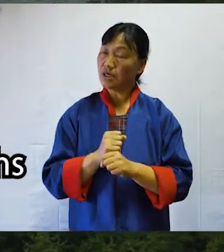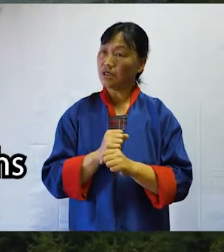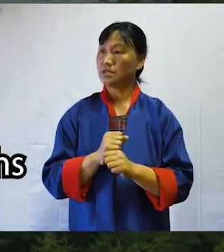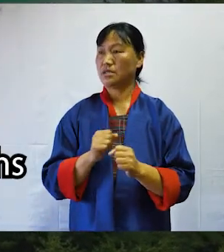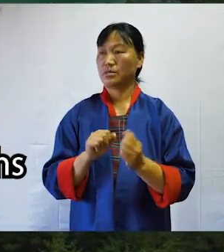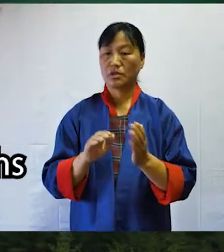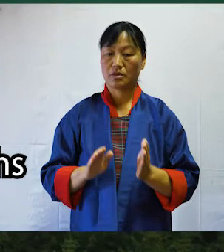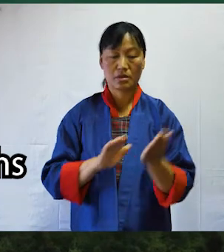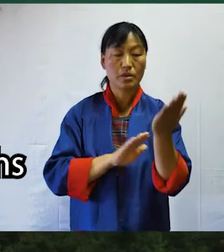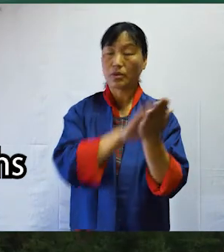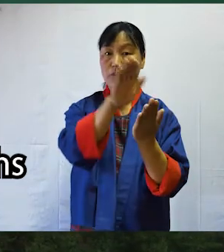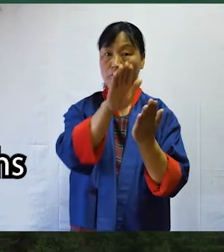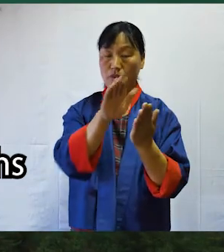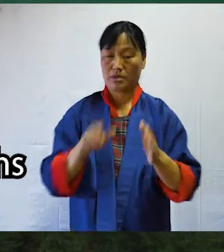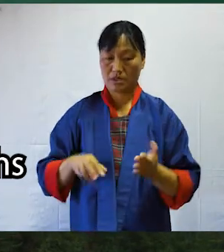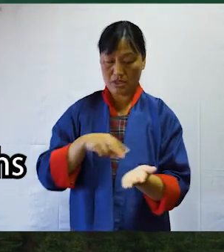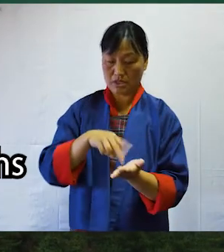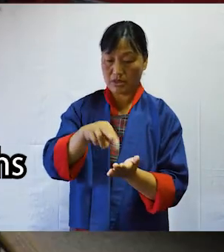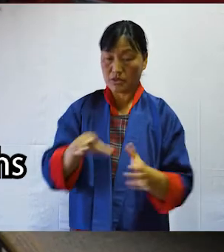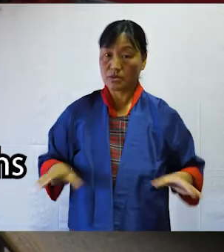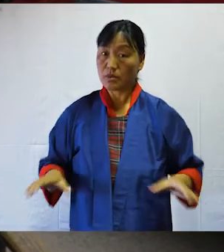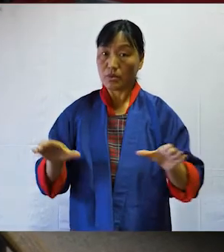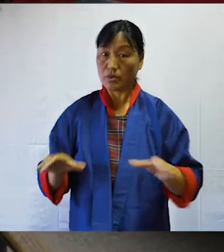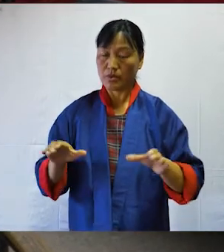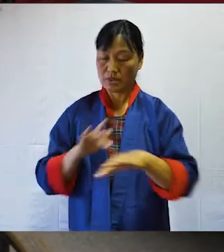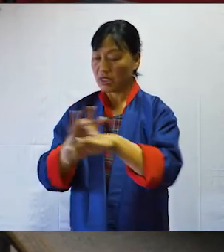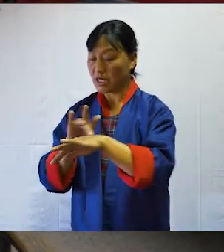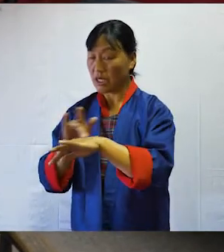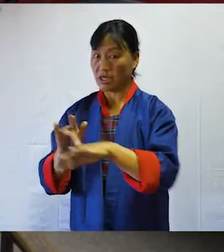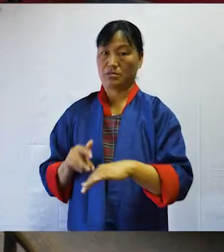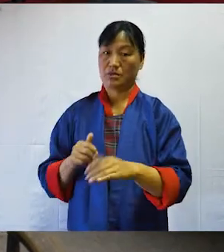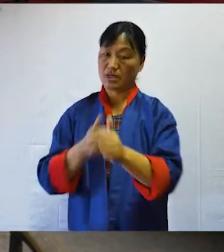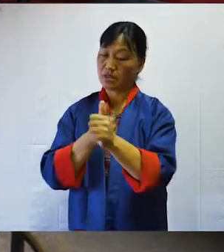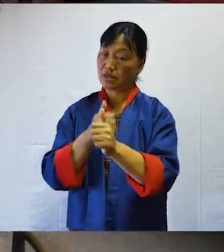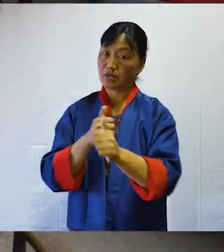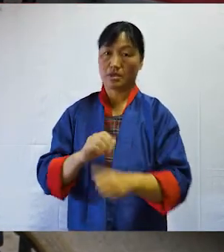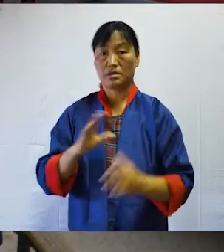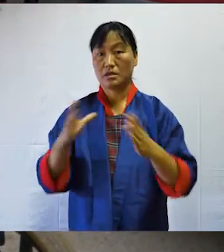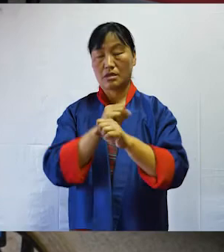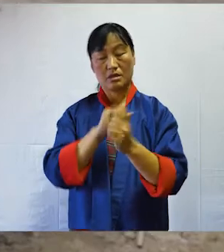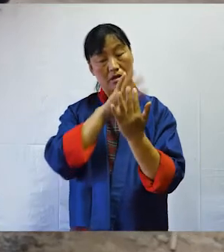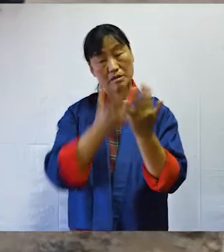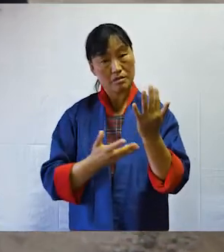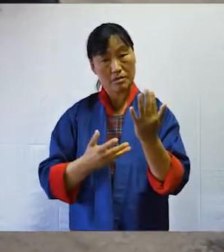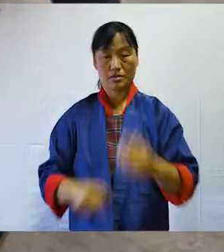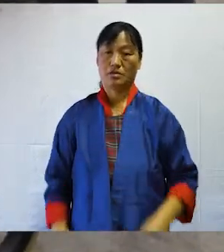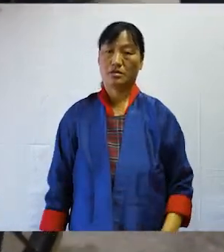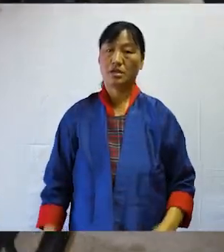जस्तो सुविधा ऱ्याम्प होस् फुटपाथ होस् जसले उनीहरूको नानीहरूको प्लस केयर फिगर हाम्रो लाइफ पनि इजियर